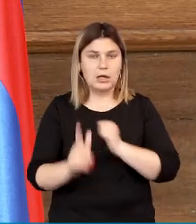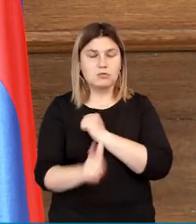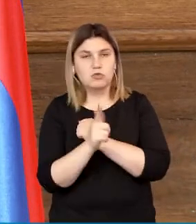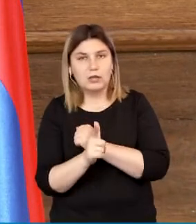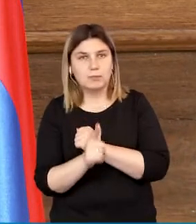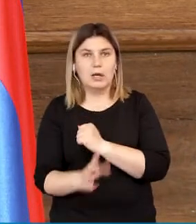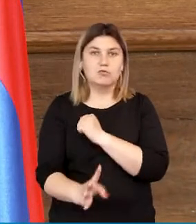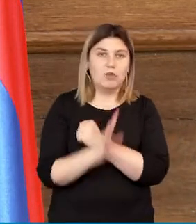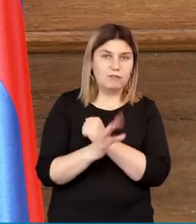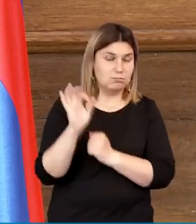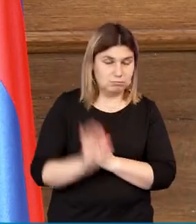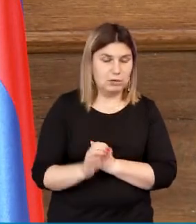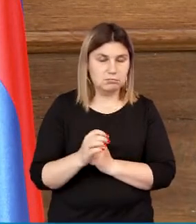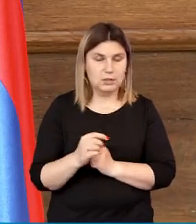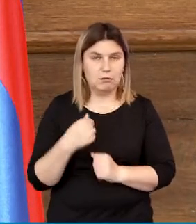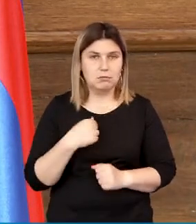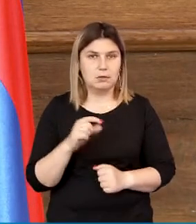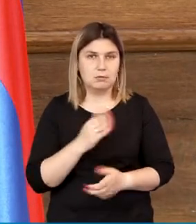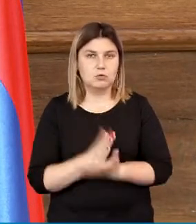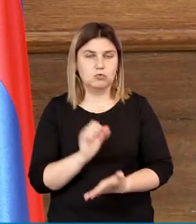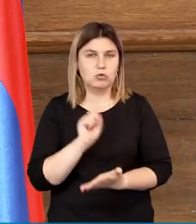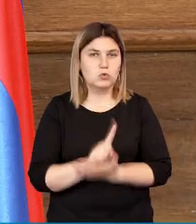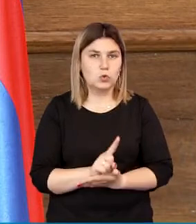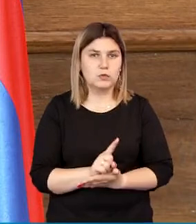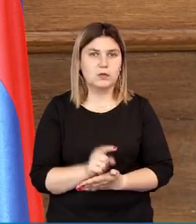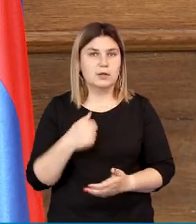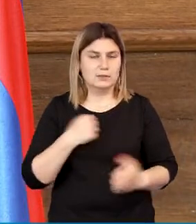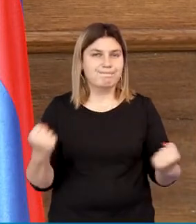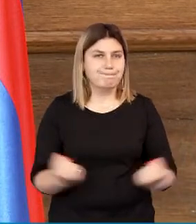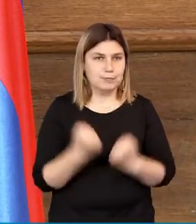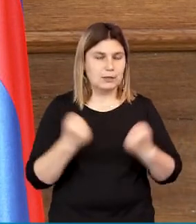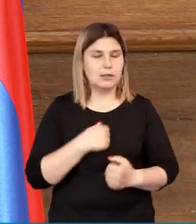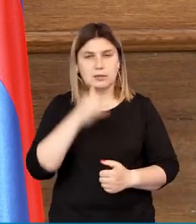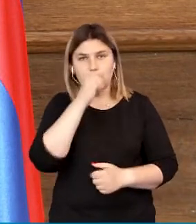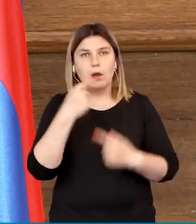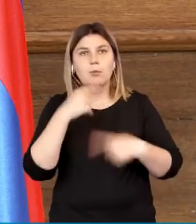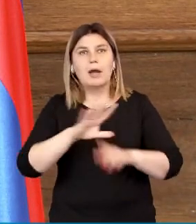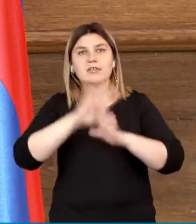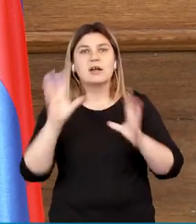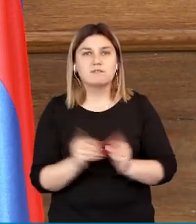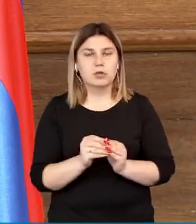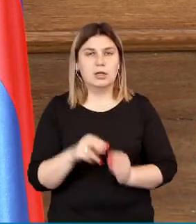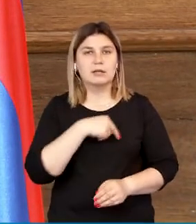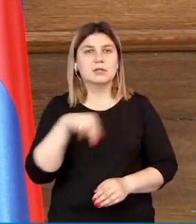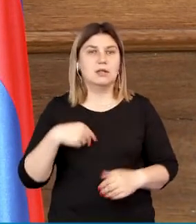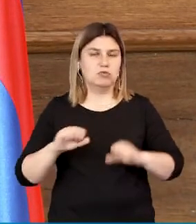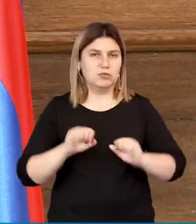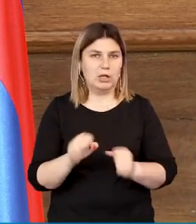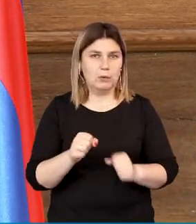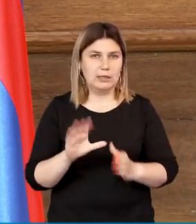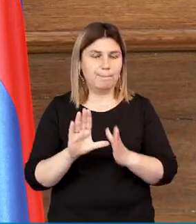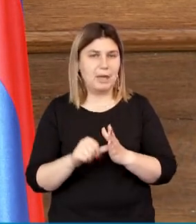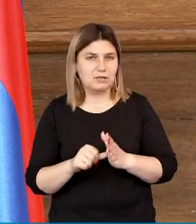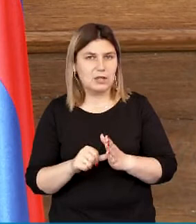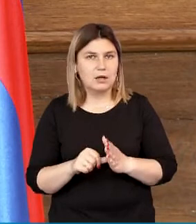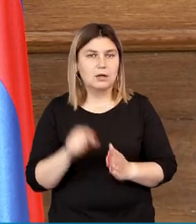o 90%, to już jest sukces. I do tego zmierzamy. Nie możemy odpowiadać za wszystkich, odpowiadamy za nasze działania